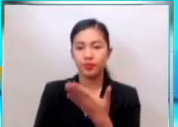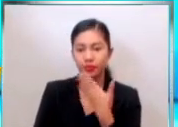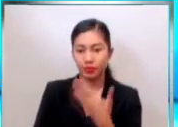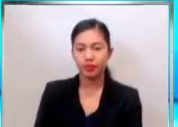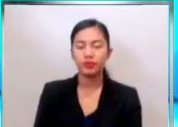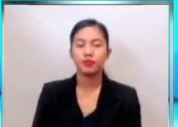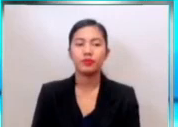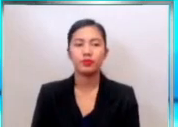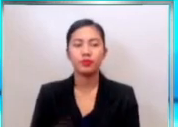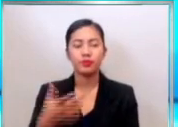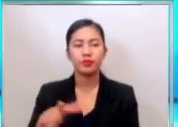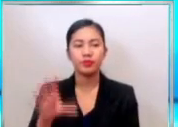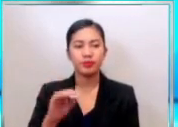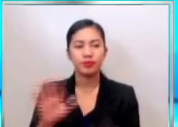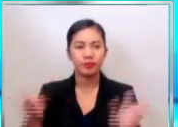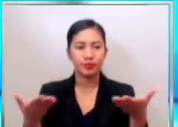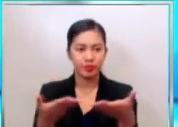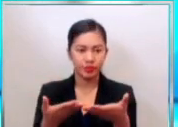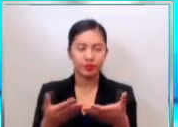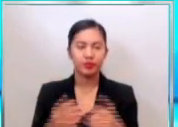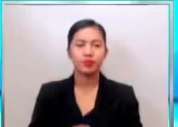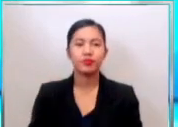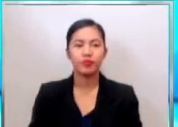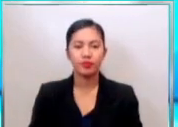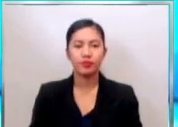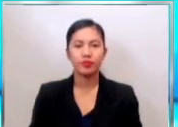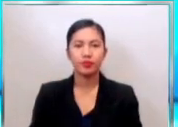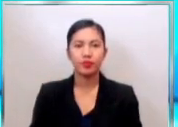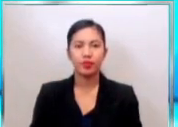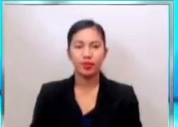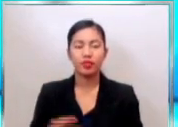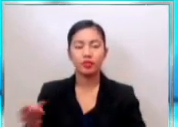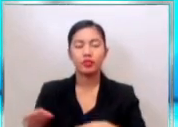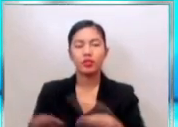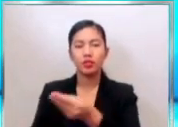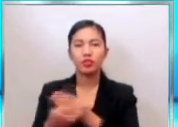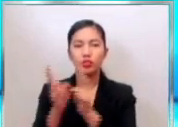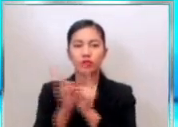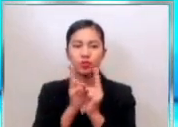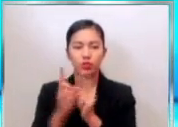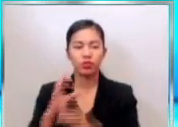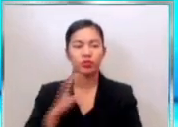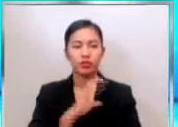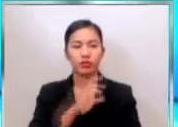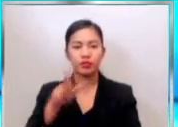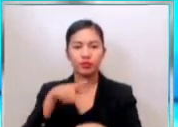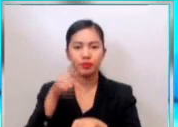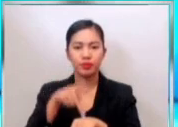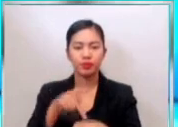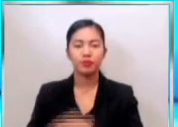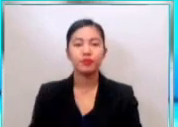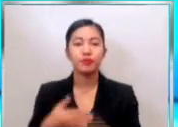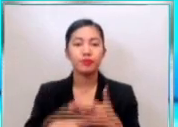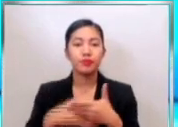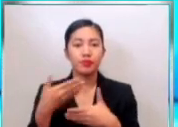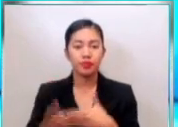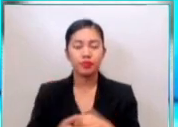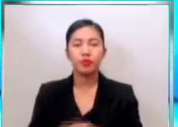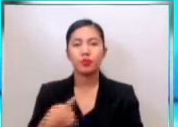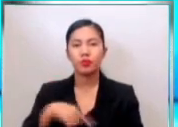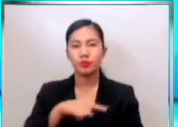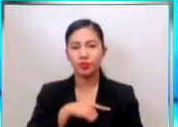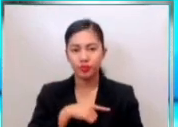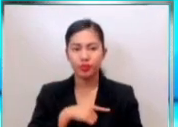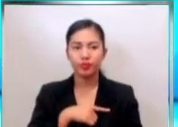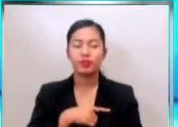tanghali. Si Ginoong Alan Tanhusay ng Trade Union Congress of the Philippines. Inimbitahan po namin si Labor Secretary Silvestre Bello III